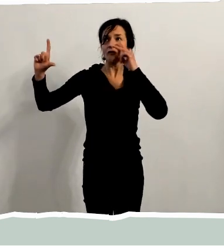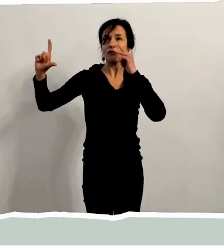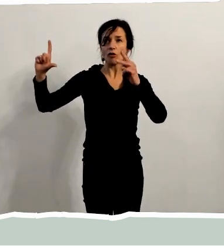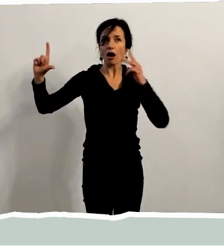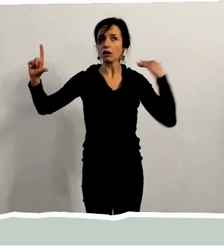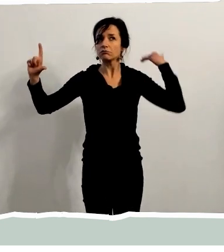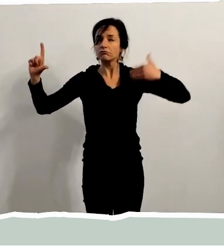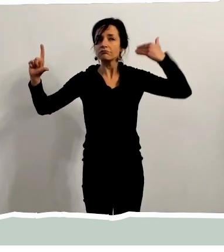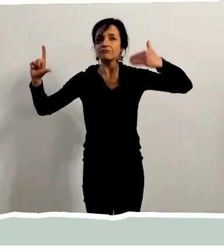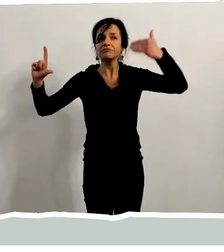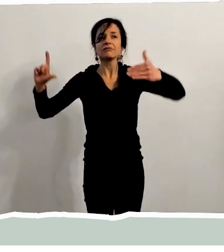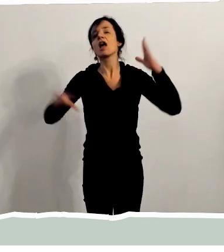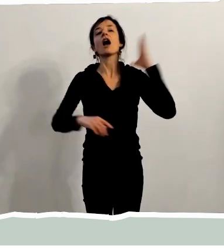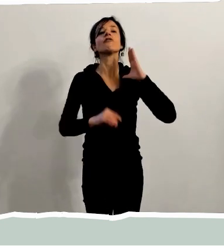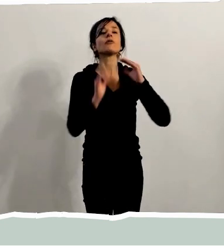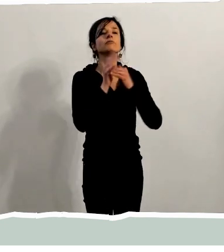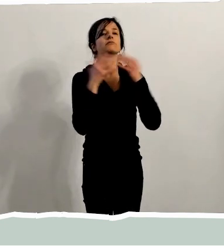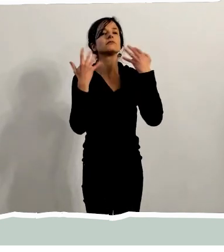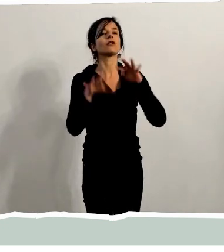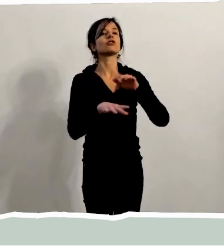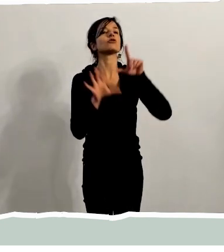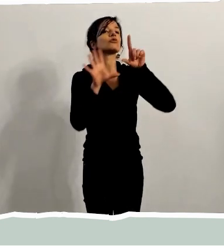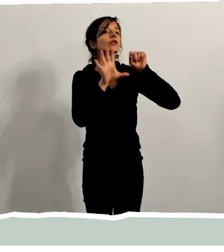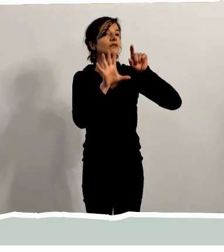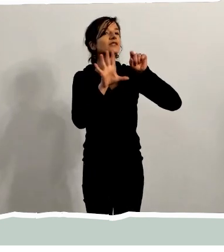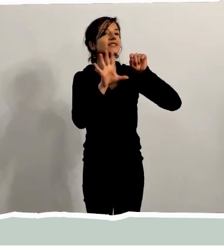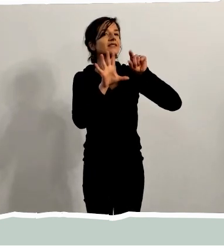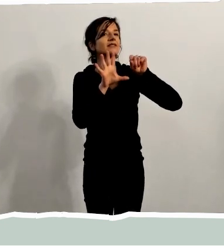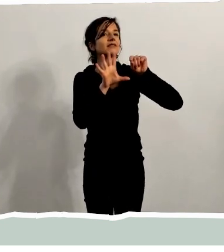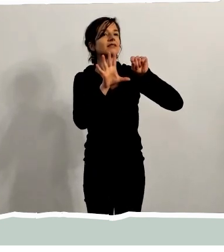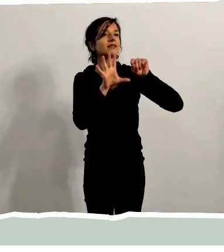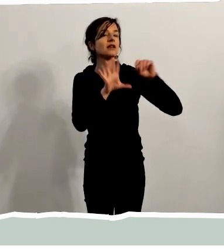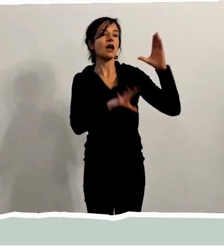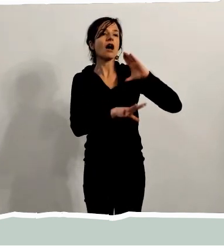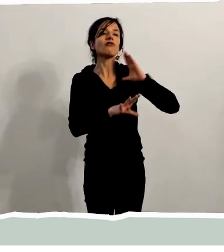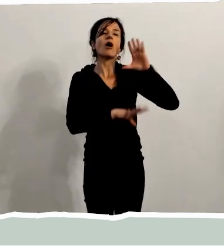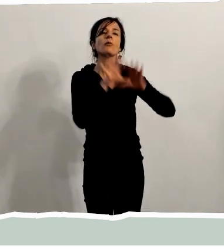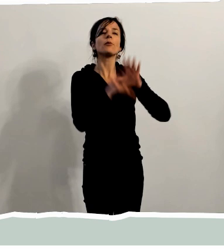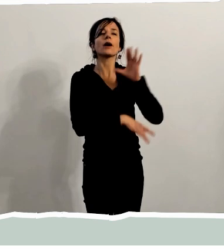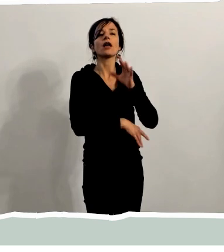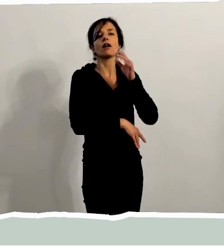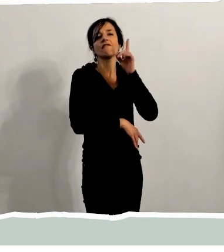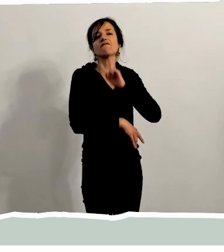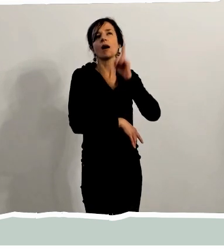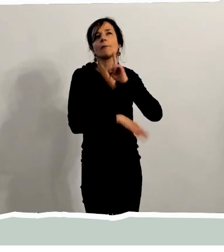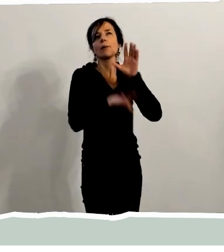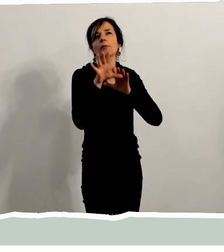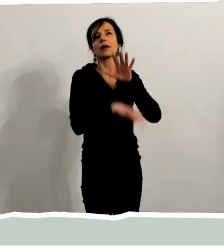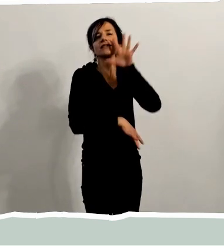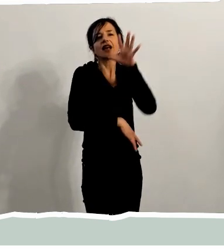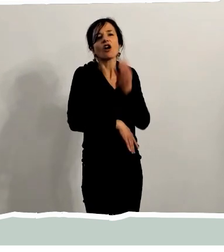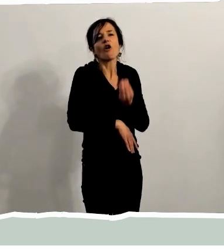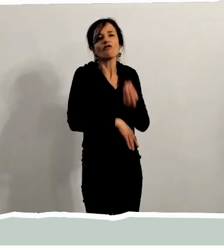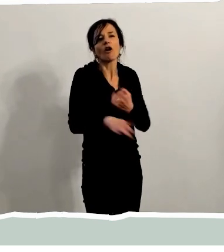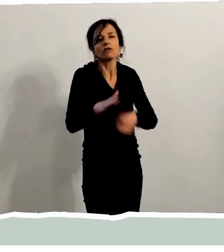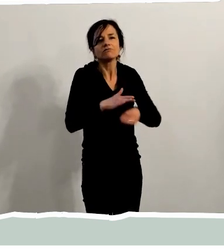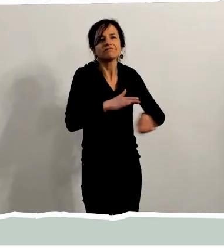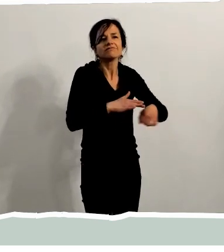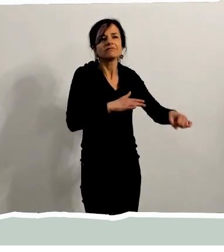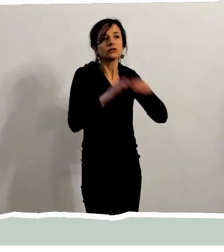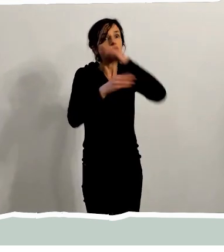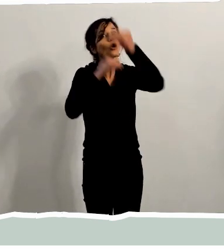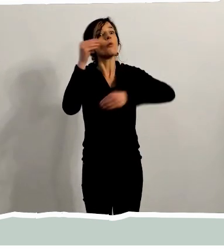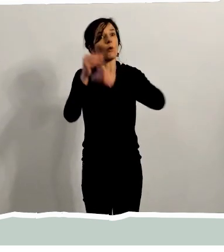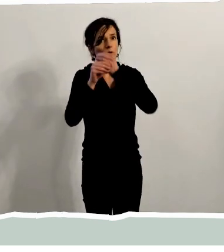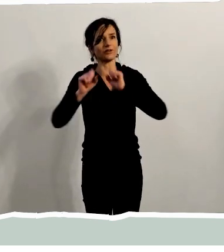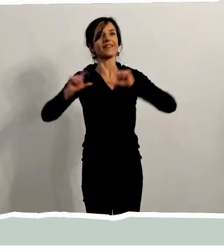années 1970, il y avait environ 5 enfants par femme, fait au niveau donc mondial. Et